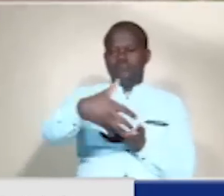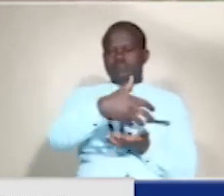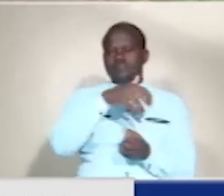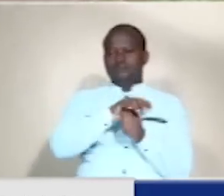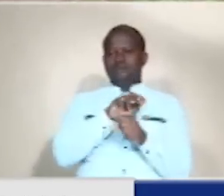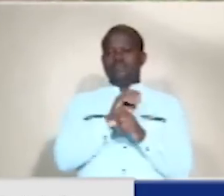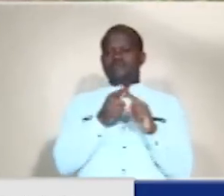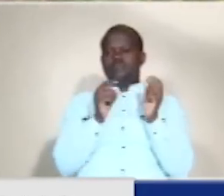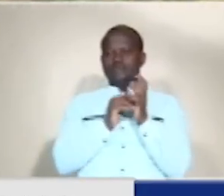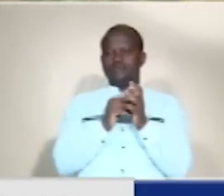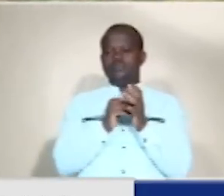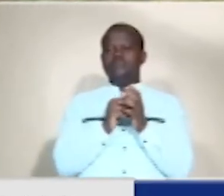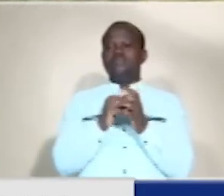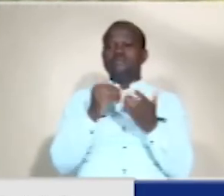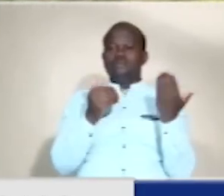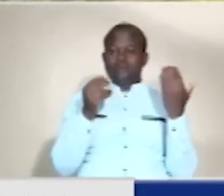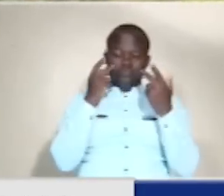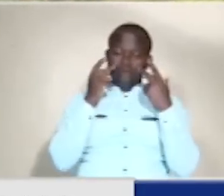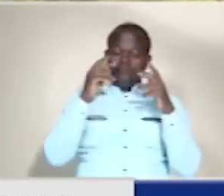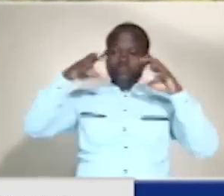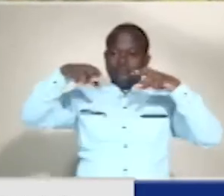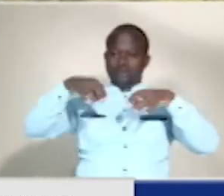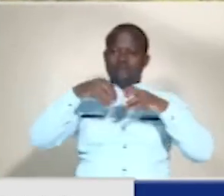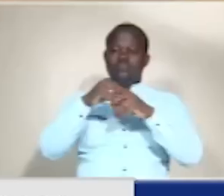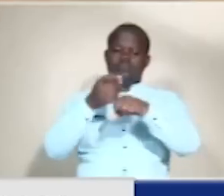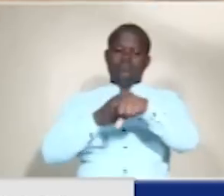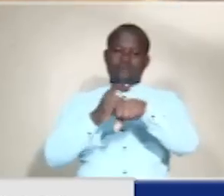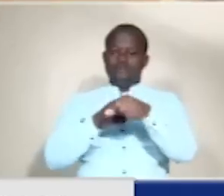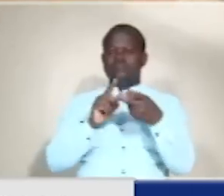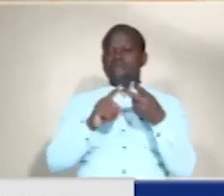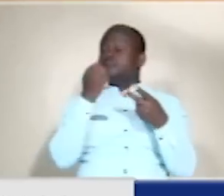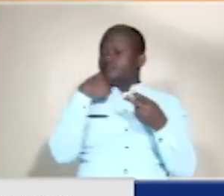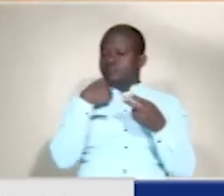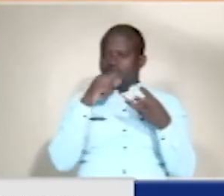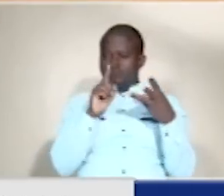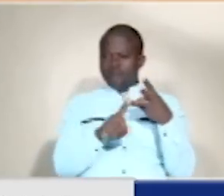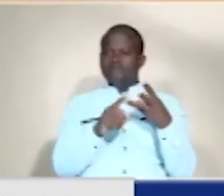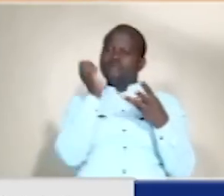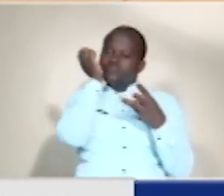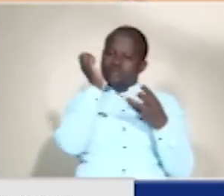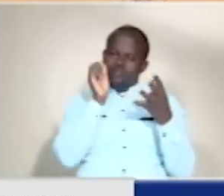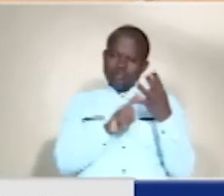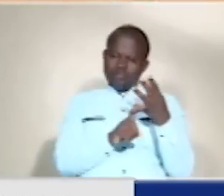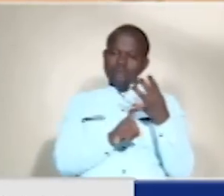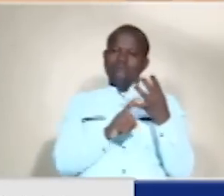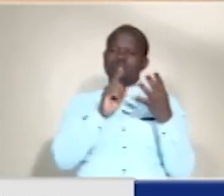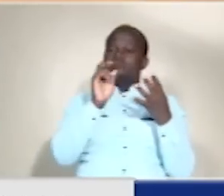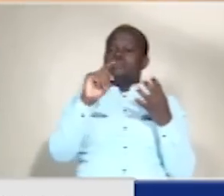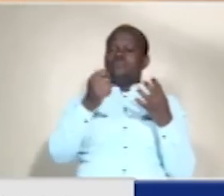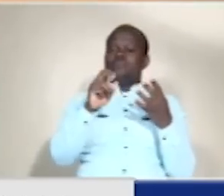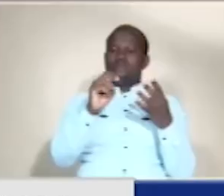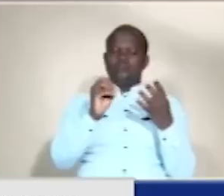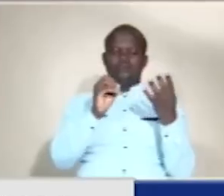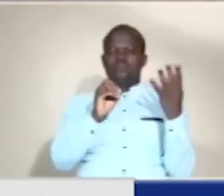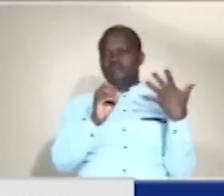cyane kandi duhana n'imvura uburyo hera umusaruro w'ibirayi umusaruro w'ibigori ibishyimbo ingano